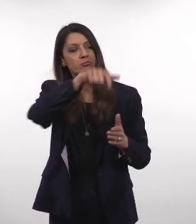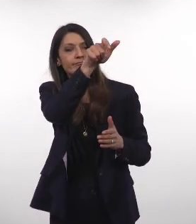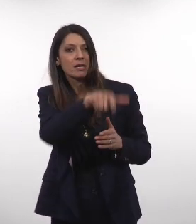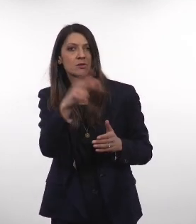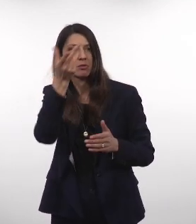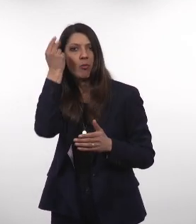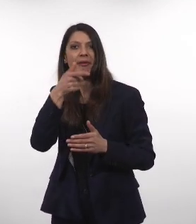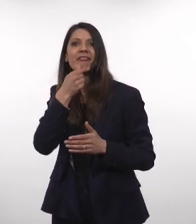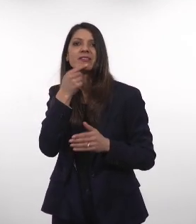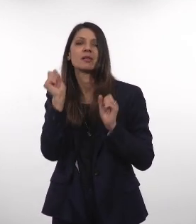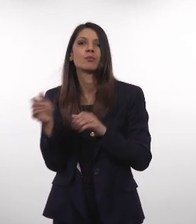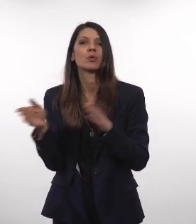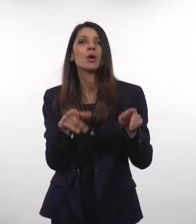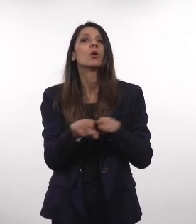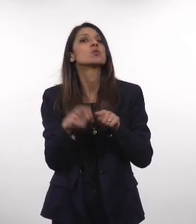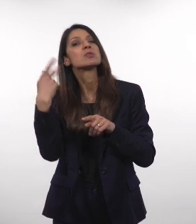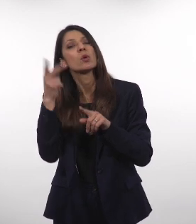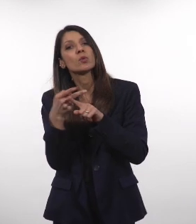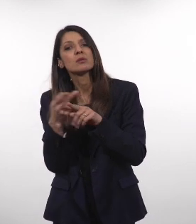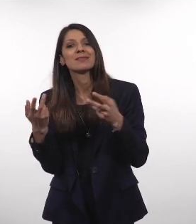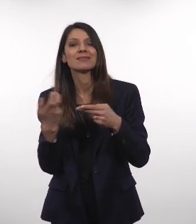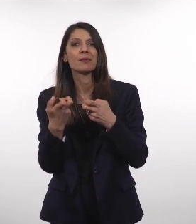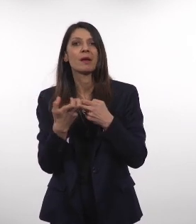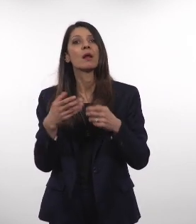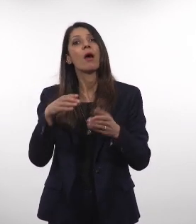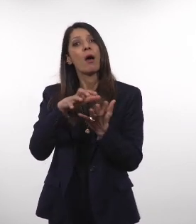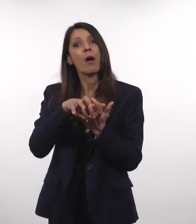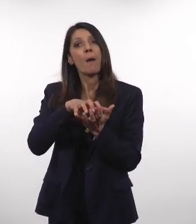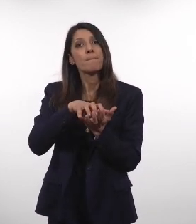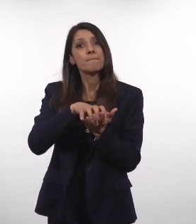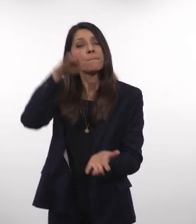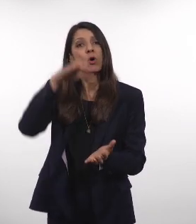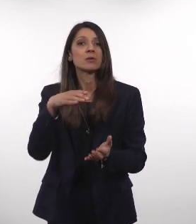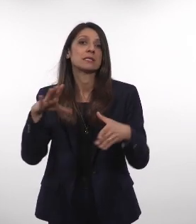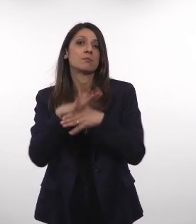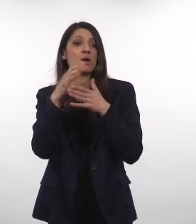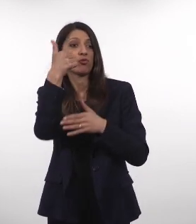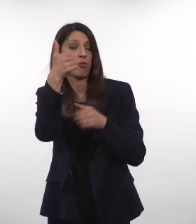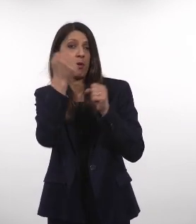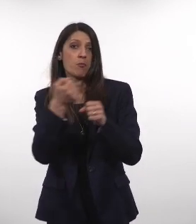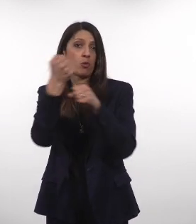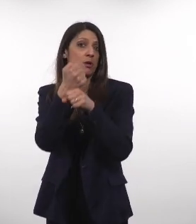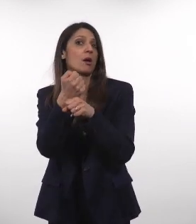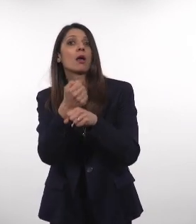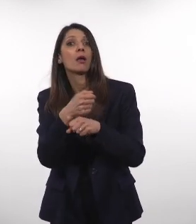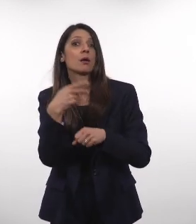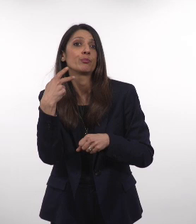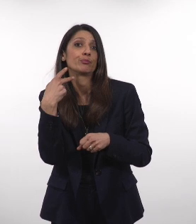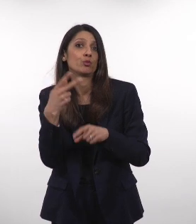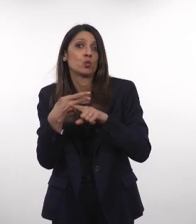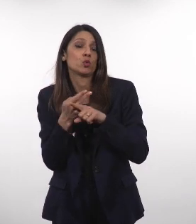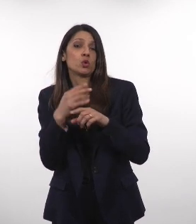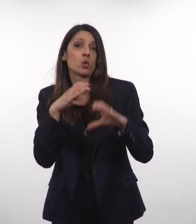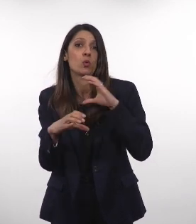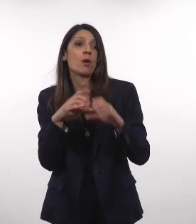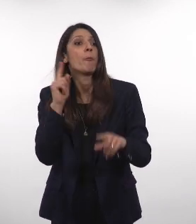Dans la même veine, vous avez évidemment la banque d'images de Santé BD pour créer vos propres outils de communication. Donc parfois, une seule image peut suffire. Et